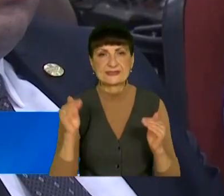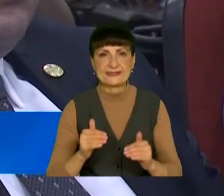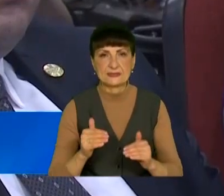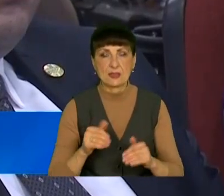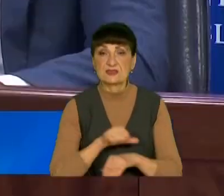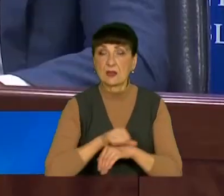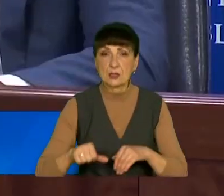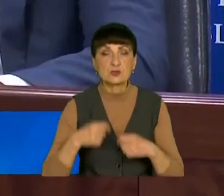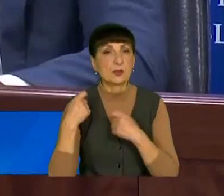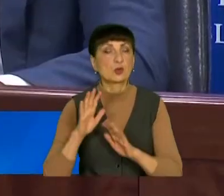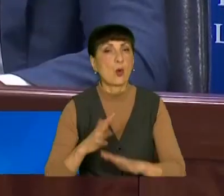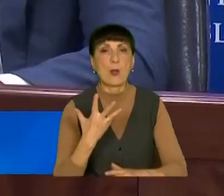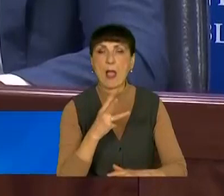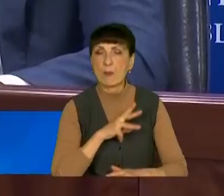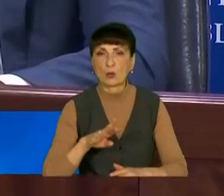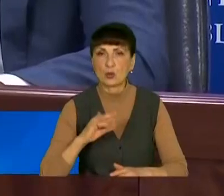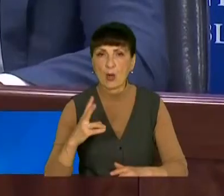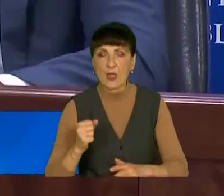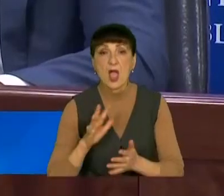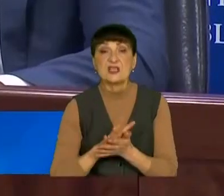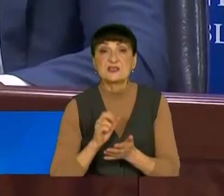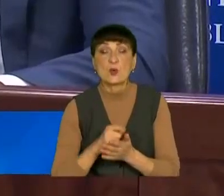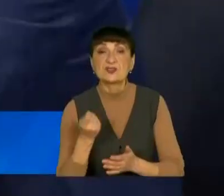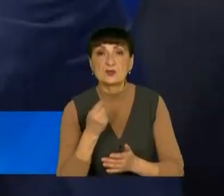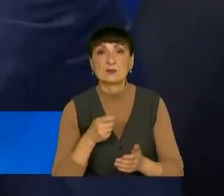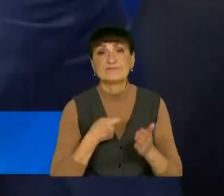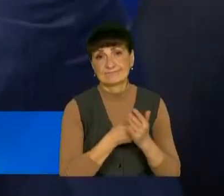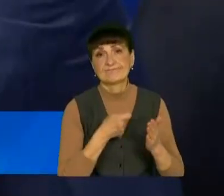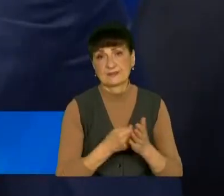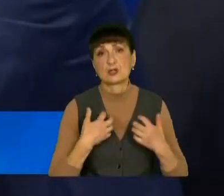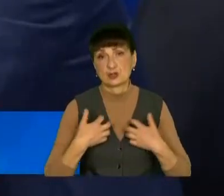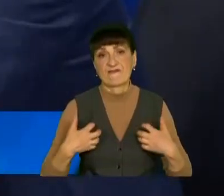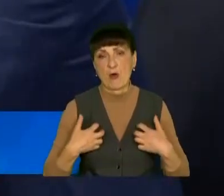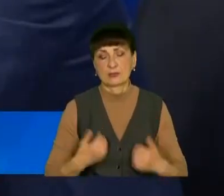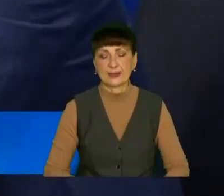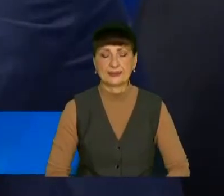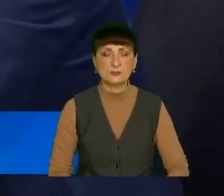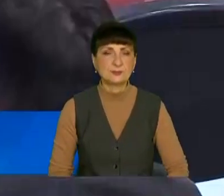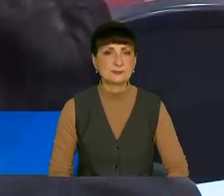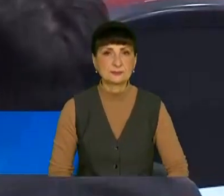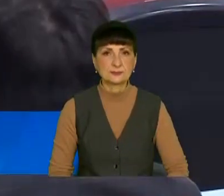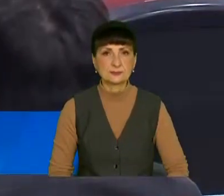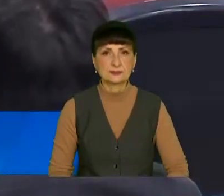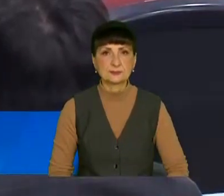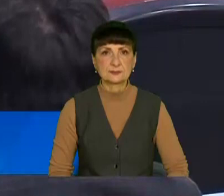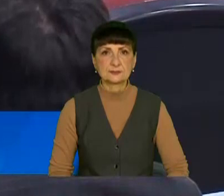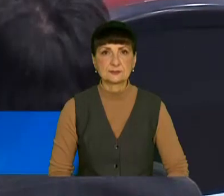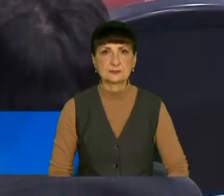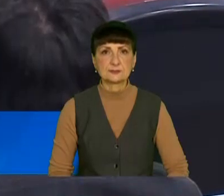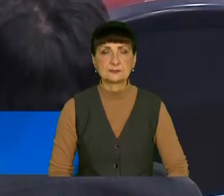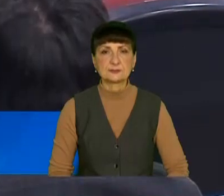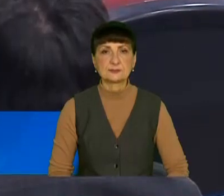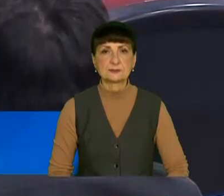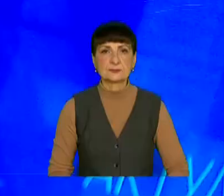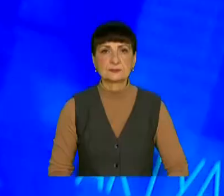За границу продадут 5 миллионов тонн. Испорченное же зерно пойдет на корм скоту. Даля Насипова, Данияр Умар, Дастан Темирбекула, телеканал Алматы,